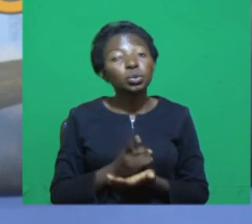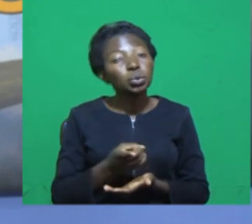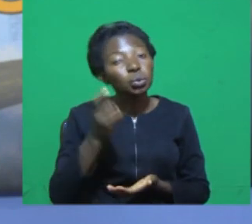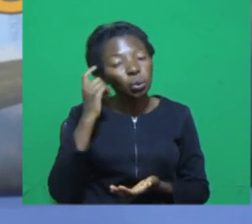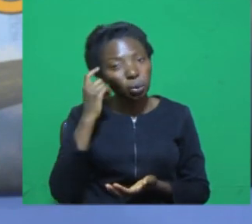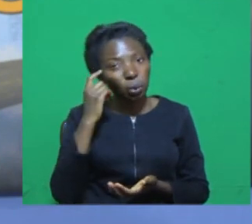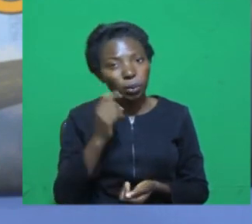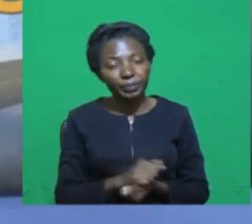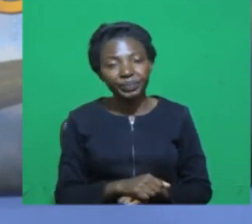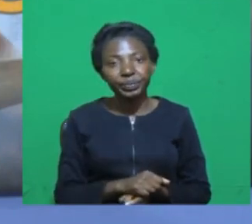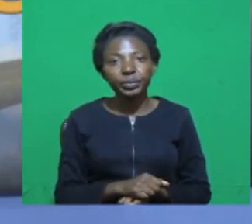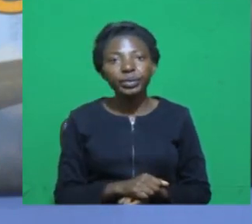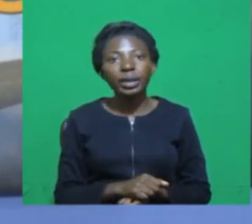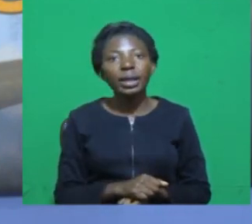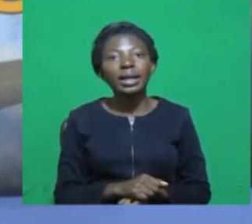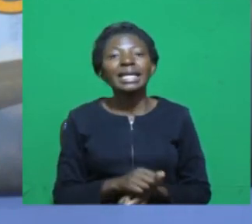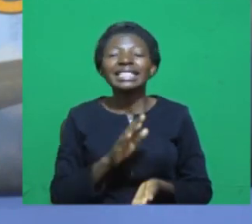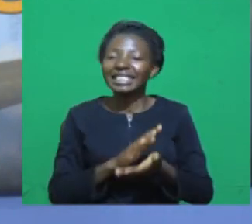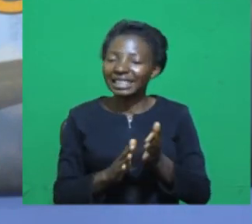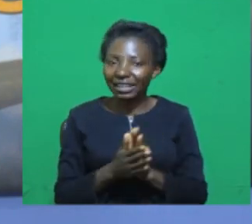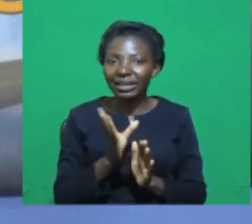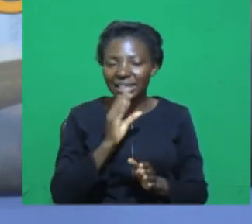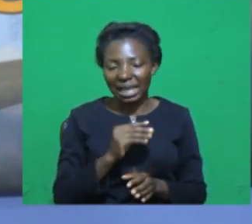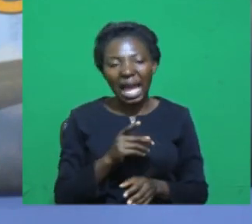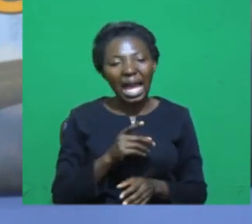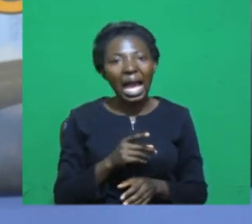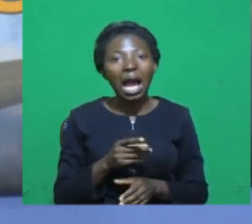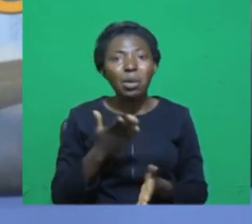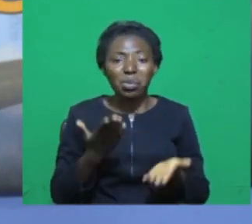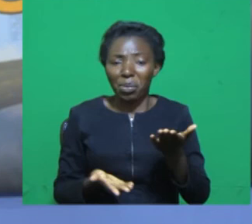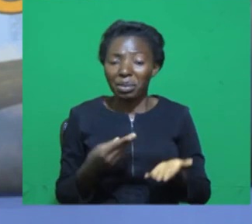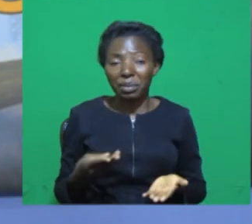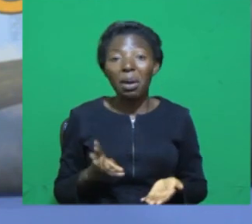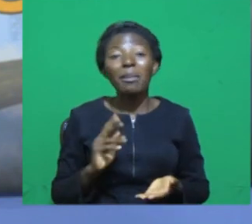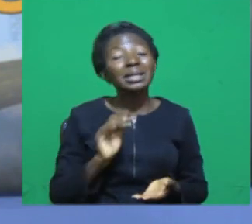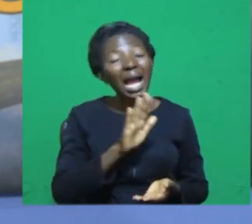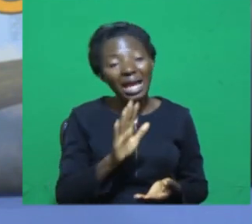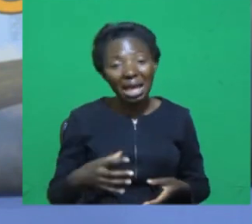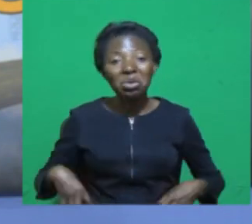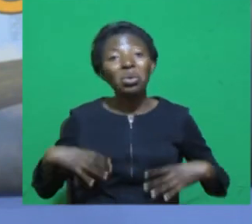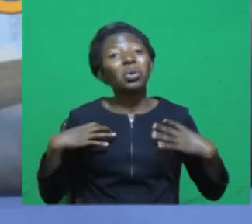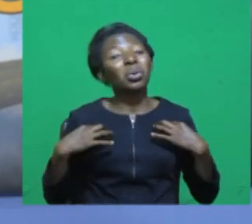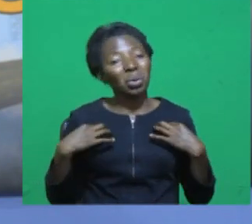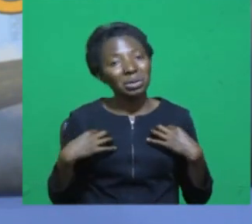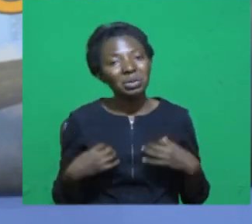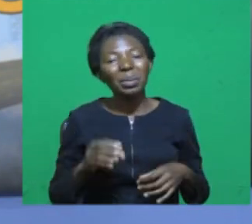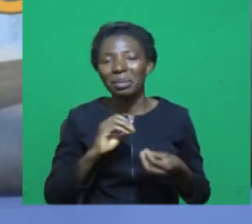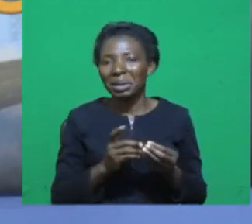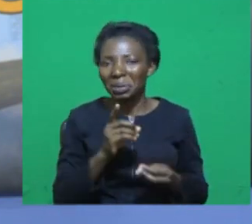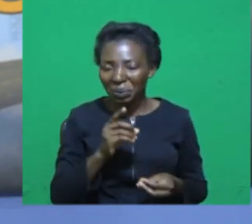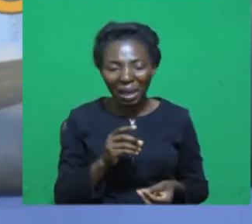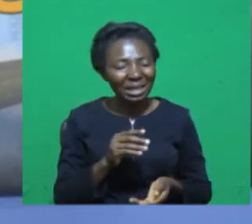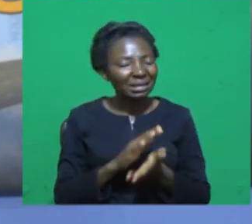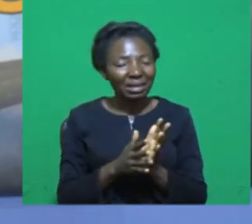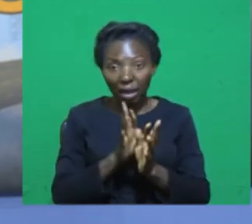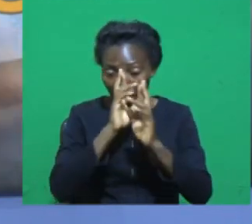kuti hatibvumidzwe kujaja, but pane imwe dressing pamwe inogona kutokupesvedzera kuti urambe kuva